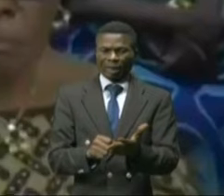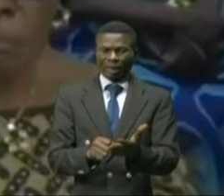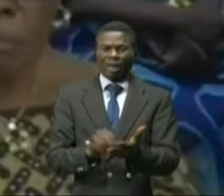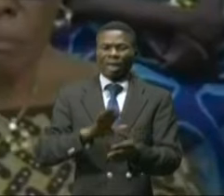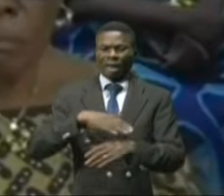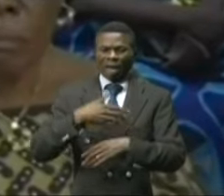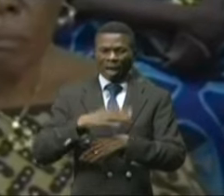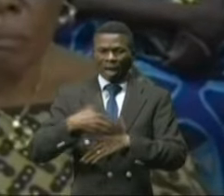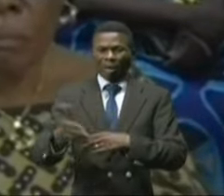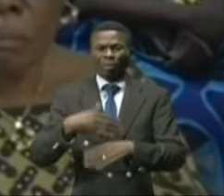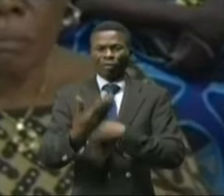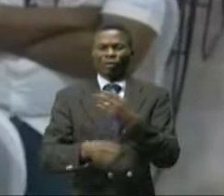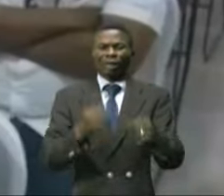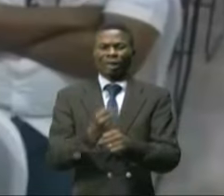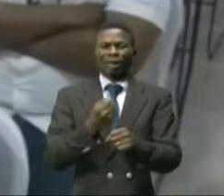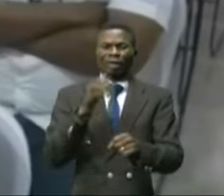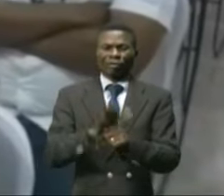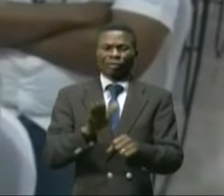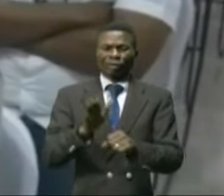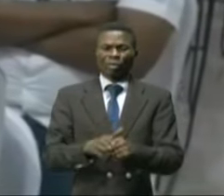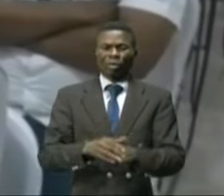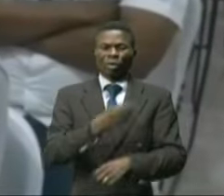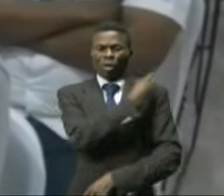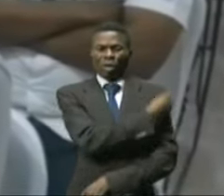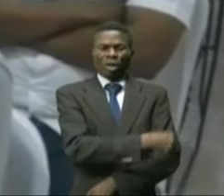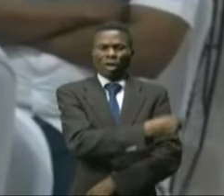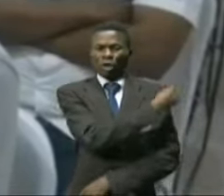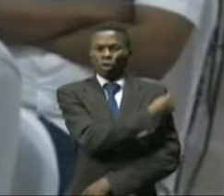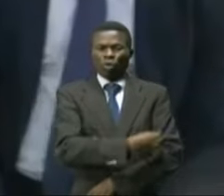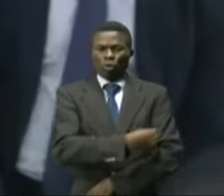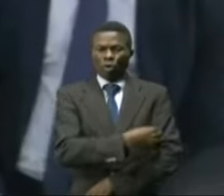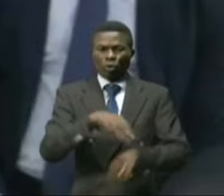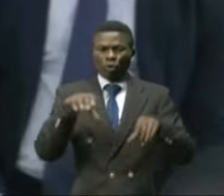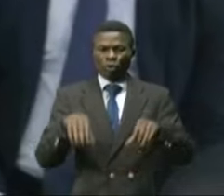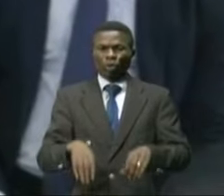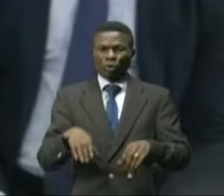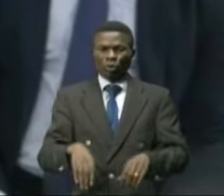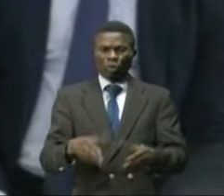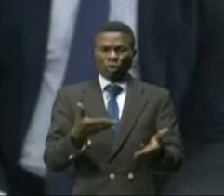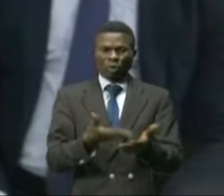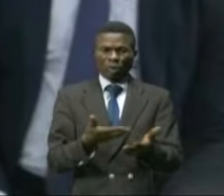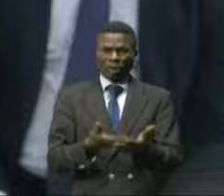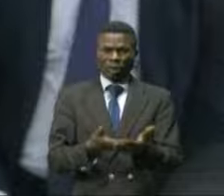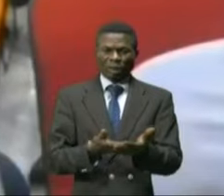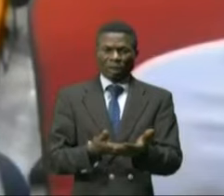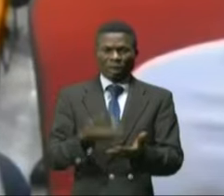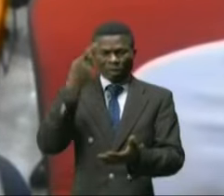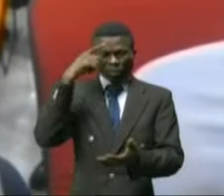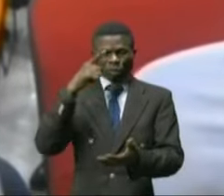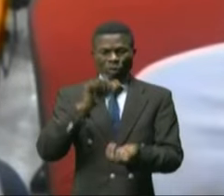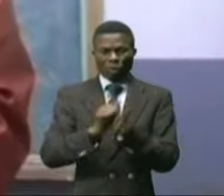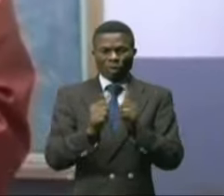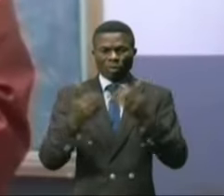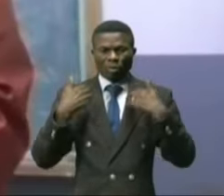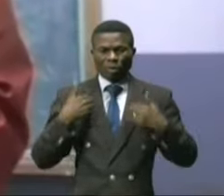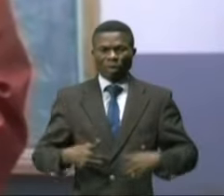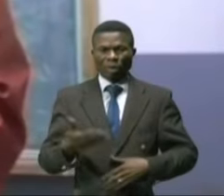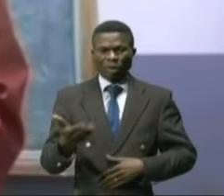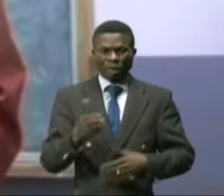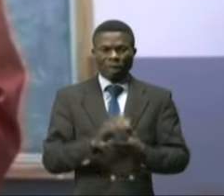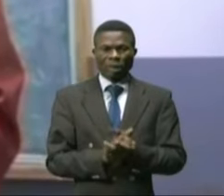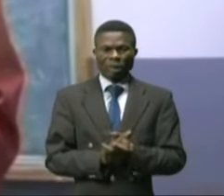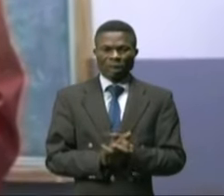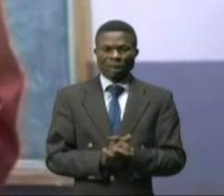rendu des bons et loyaux services à la Croix-Rouge RDC, précisément à l'Institut supérieur des sciences de santé de la Croix-Rouge. Le DG